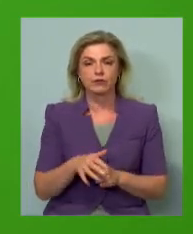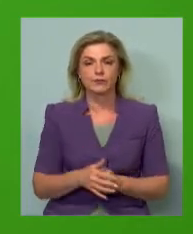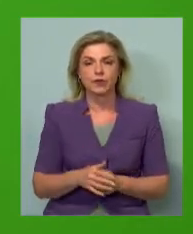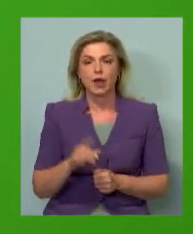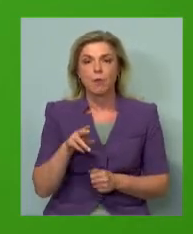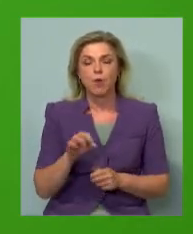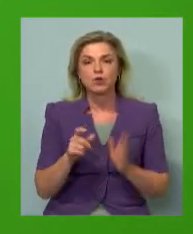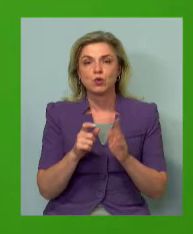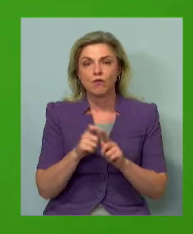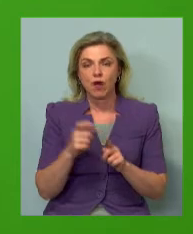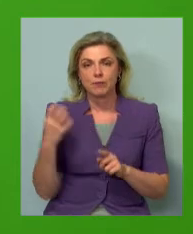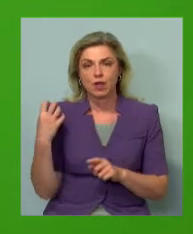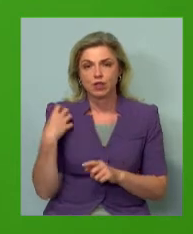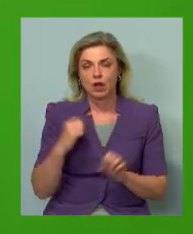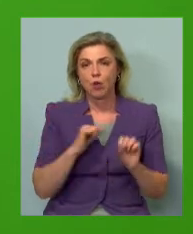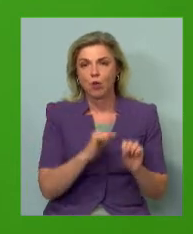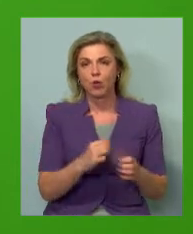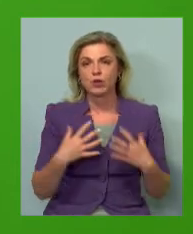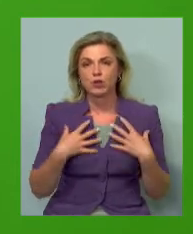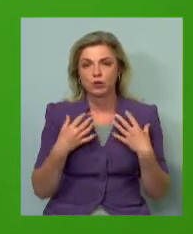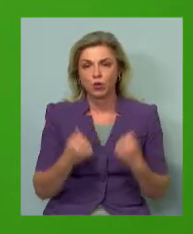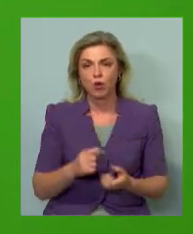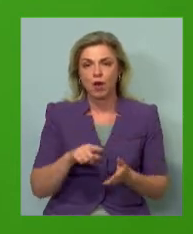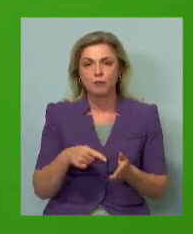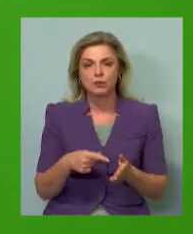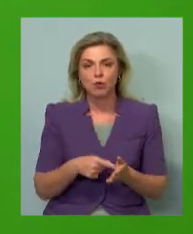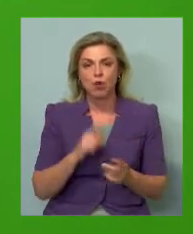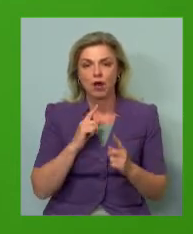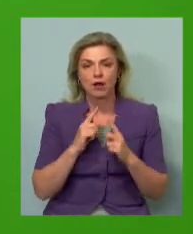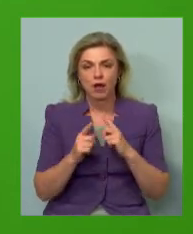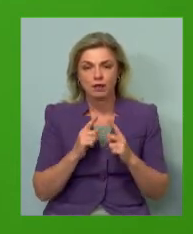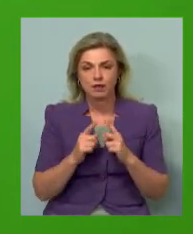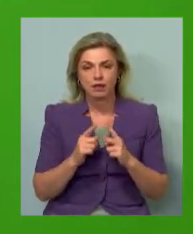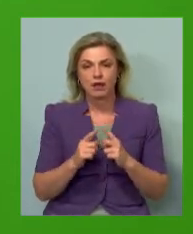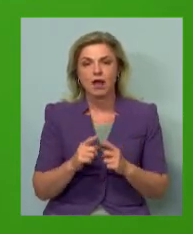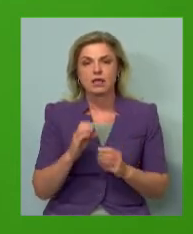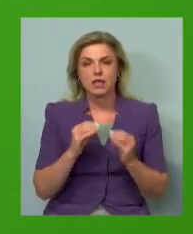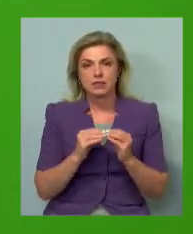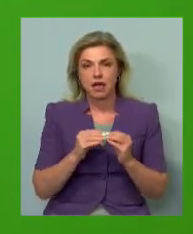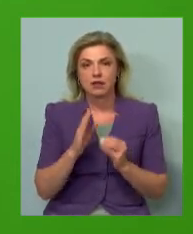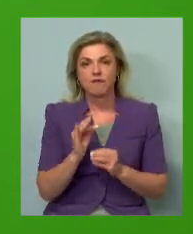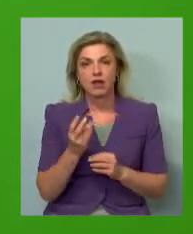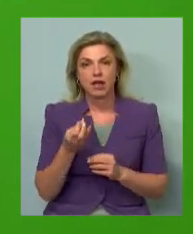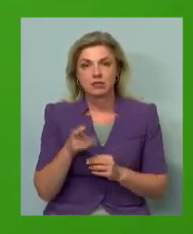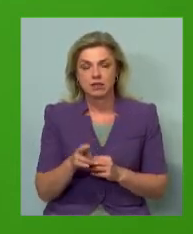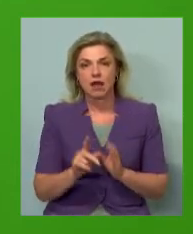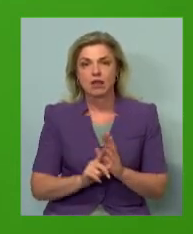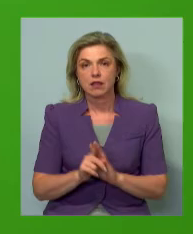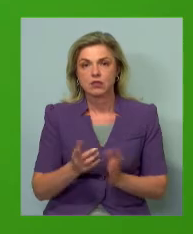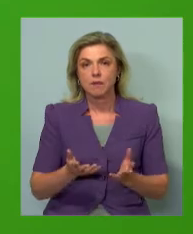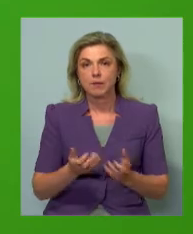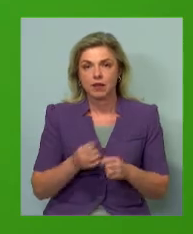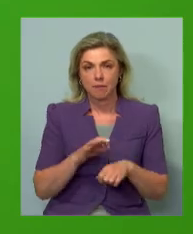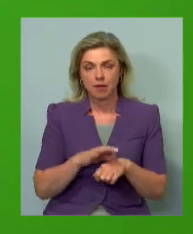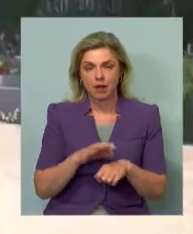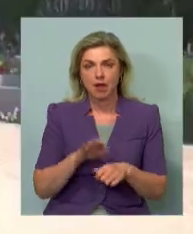словами начальниці управління охорони здоров'я Миколаївської міської ради Ірини Шамрай, з 10 вересня там почнуть приймати пацієнтів, інфікованих